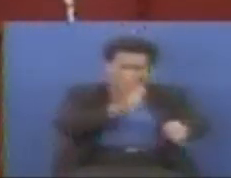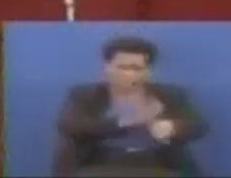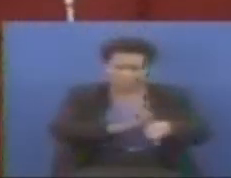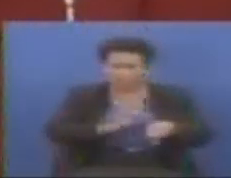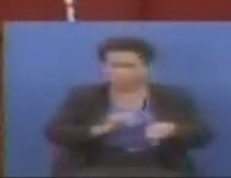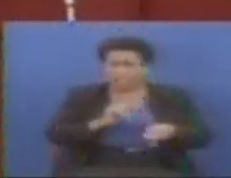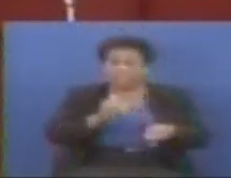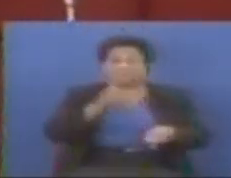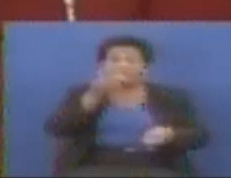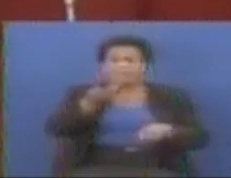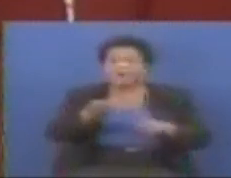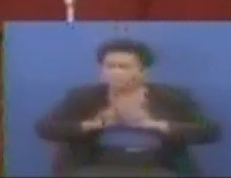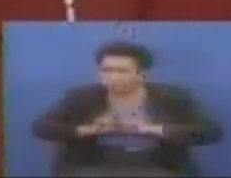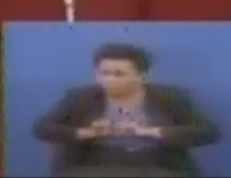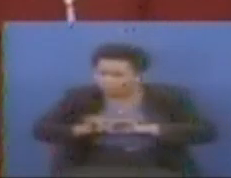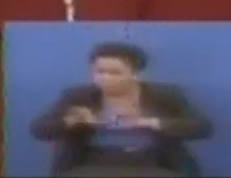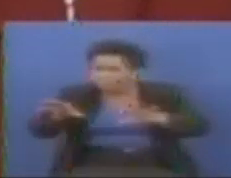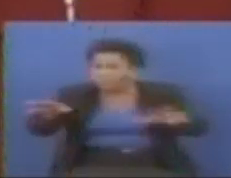kwanza.